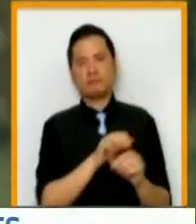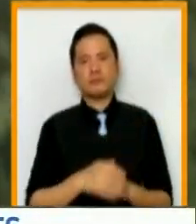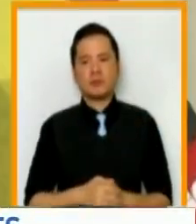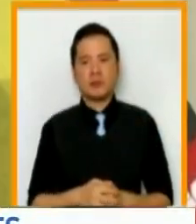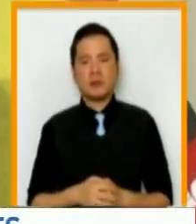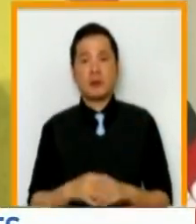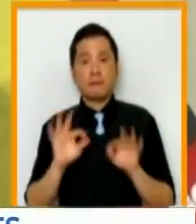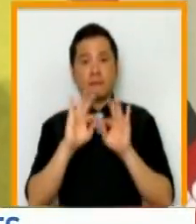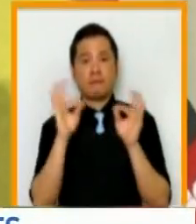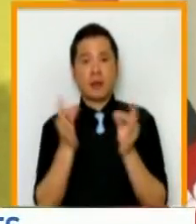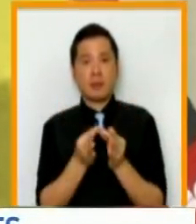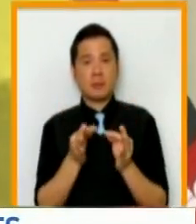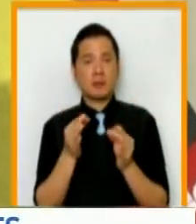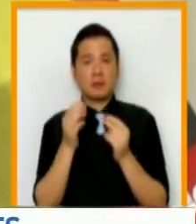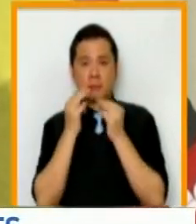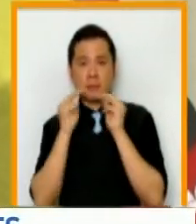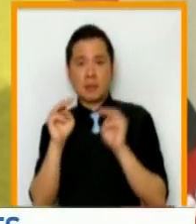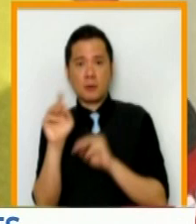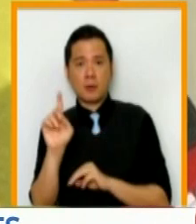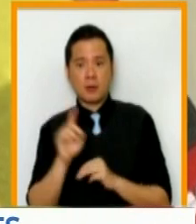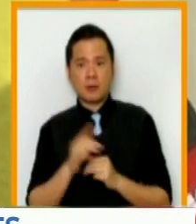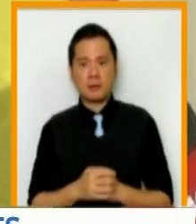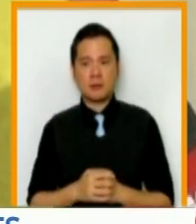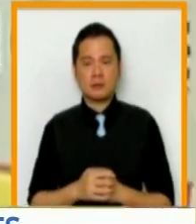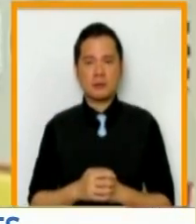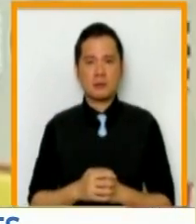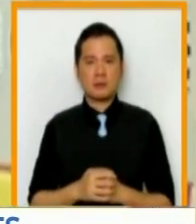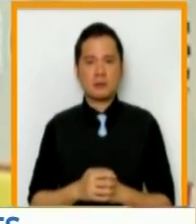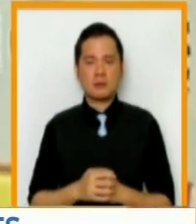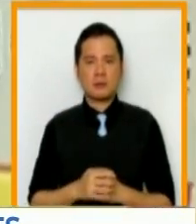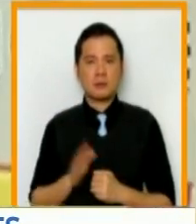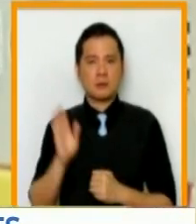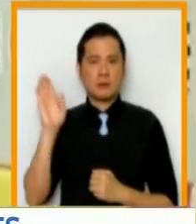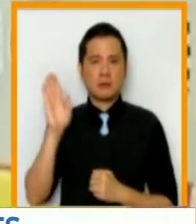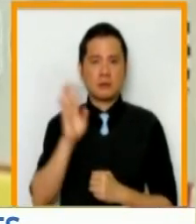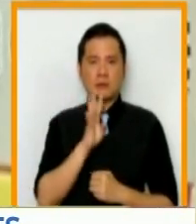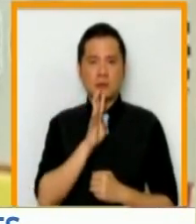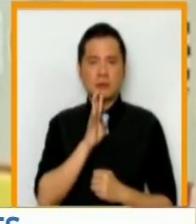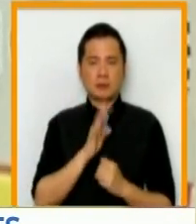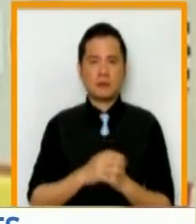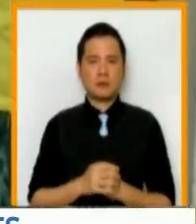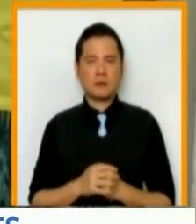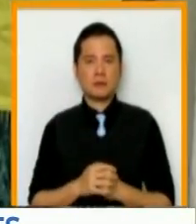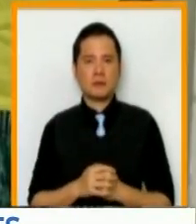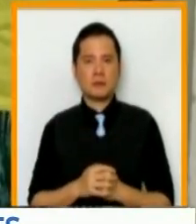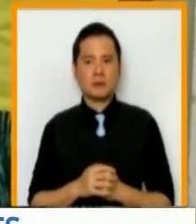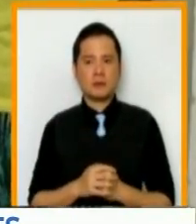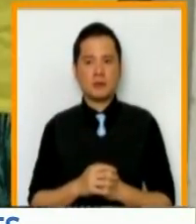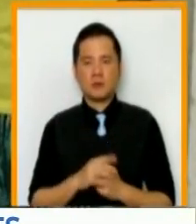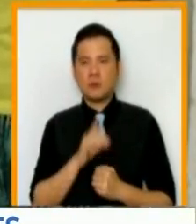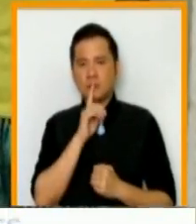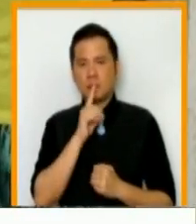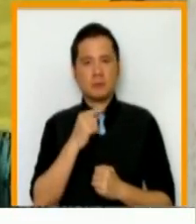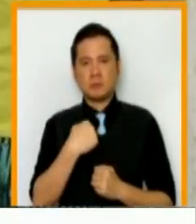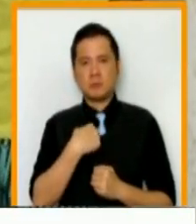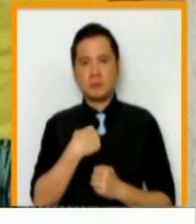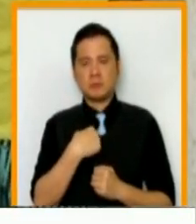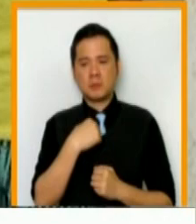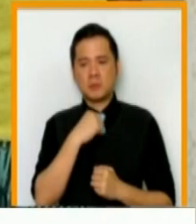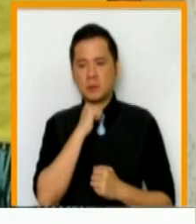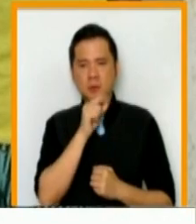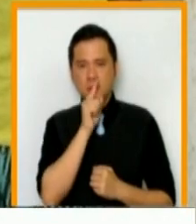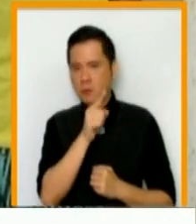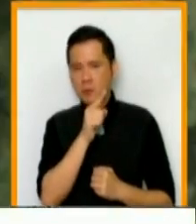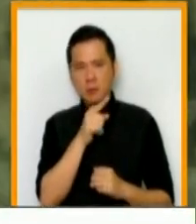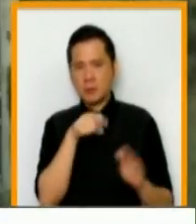biktima. Siguro, hingin nalang siguro po ng tawad. Wala naman kami intention na patayin talaga siya. Homicide ang kaso ng magtsuhi